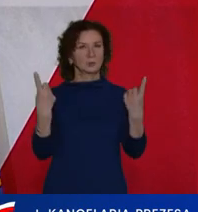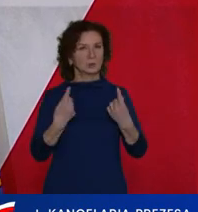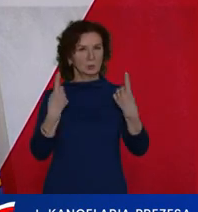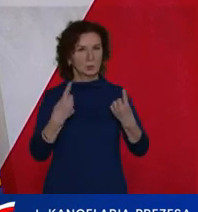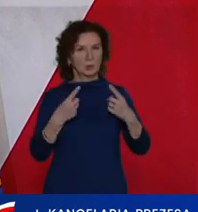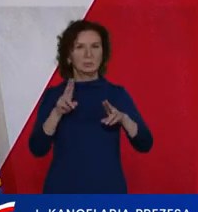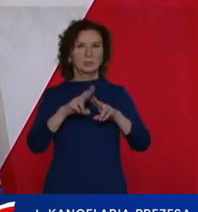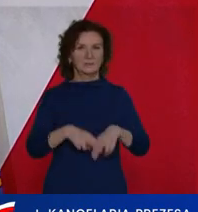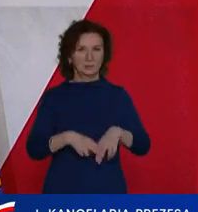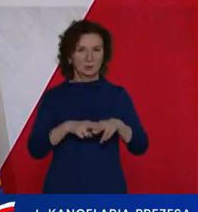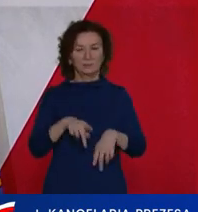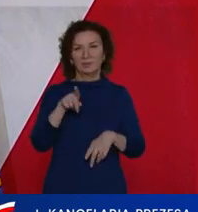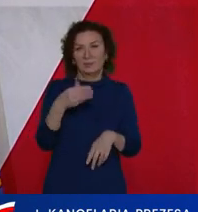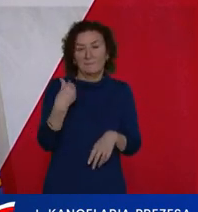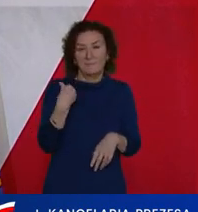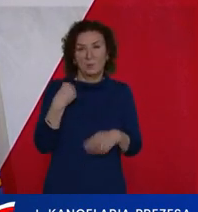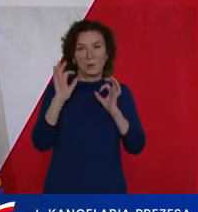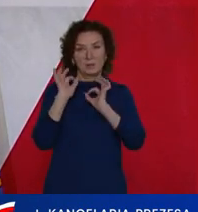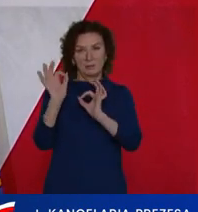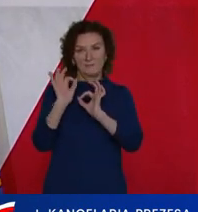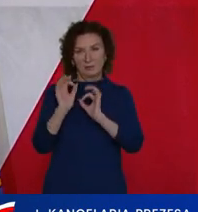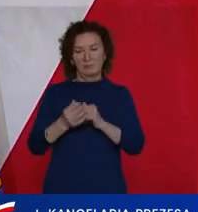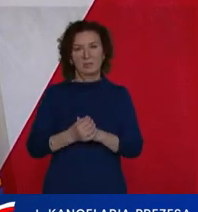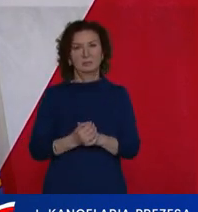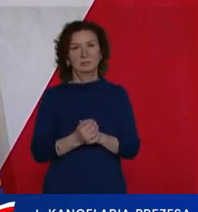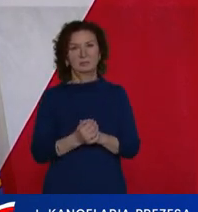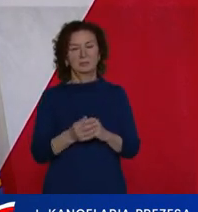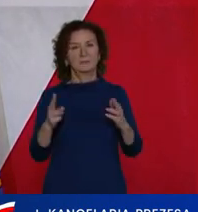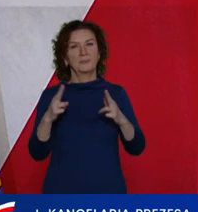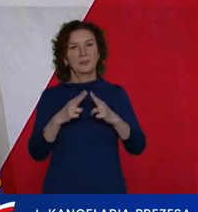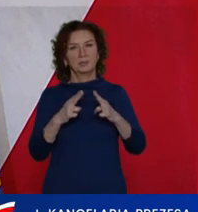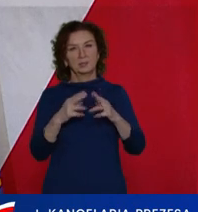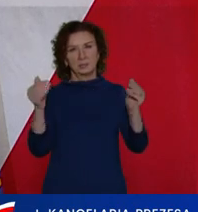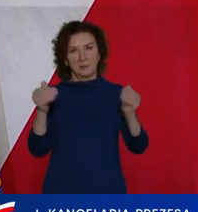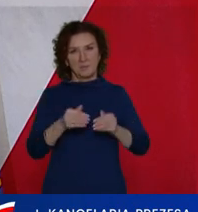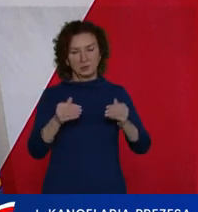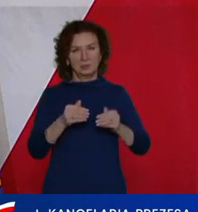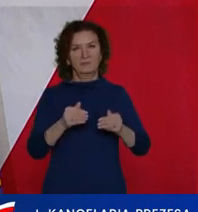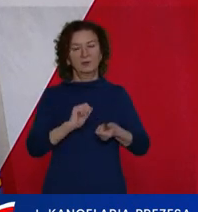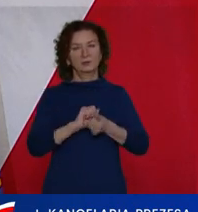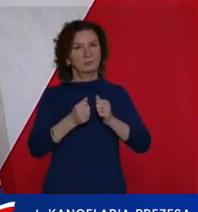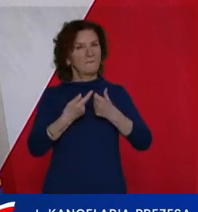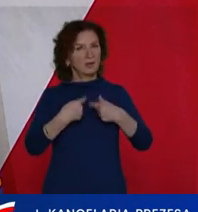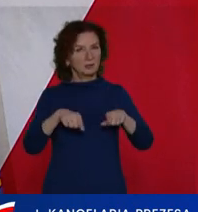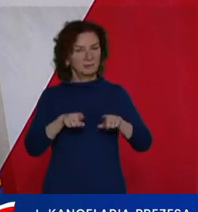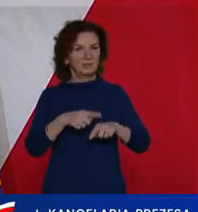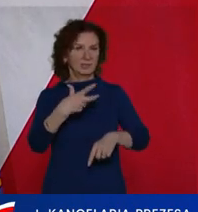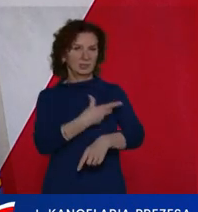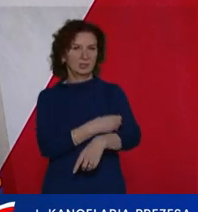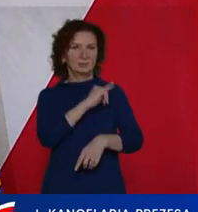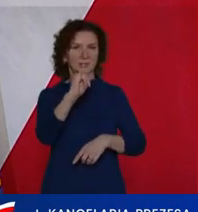tam pojawiły się też informacje dotyczące możliwości czy już wykonywania szczepień Johnson & Johnson